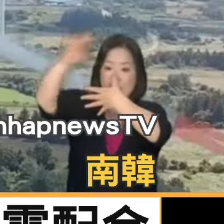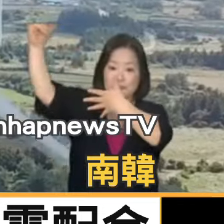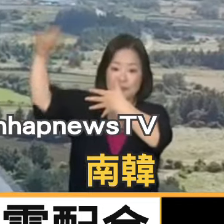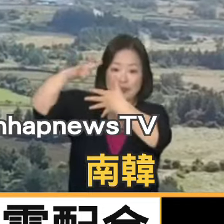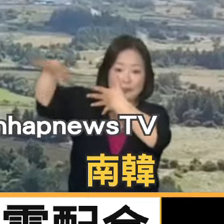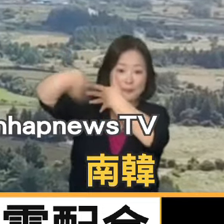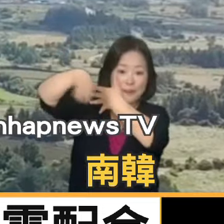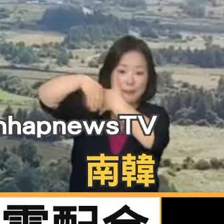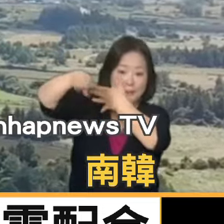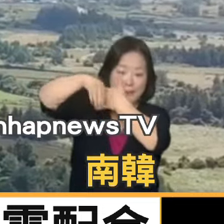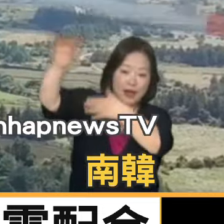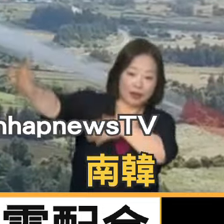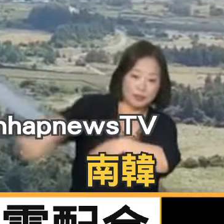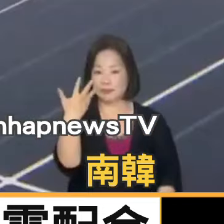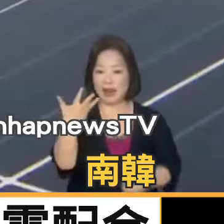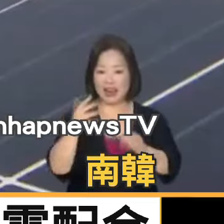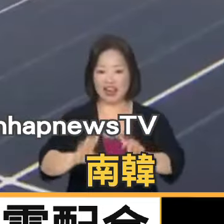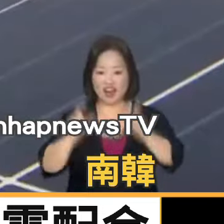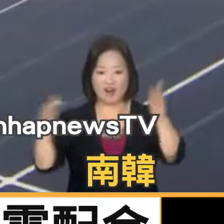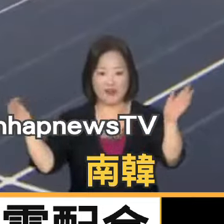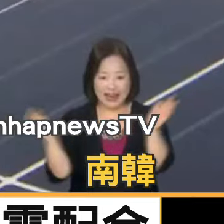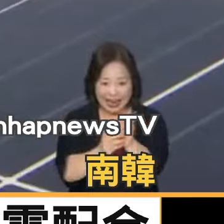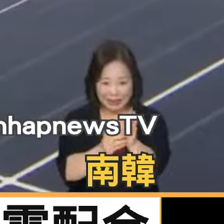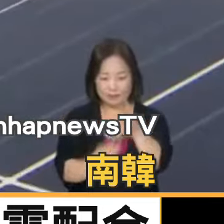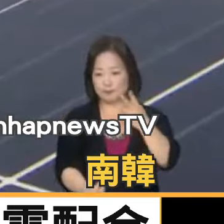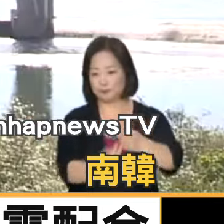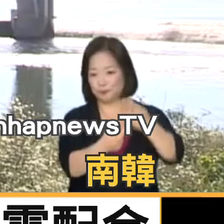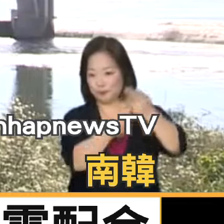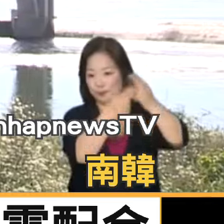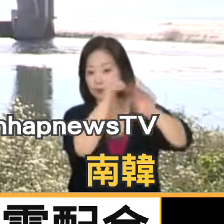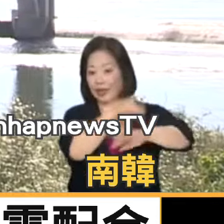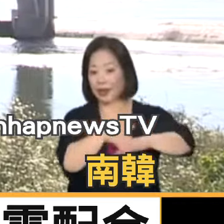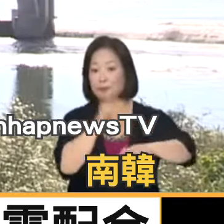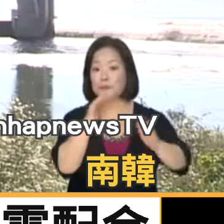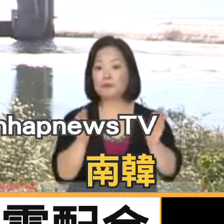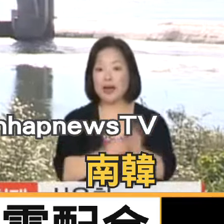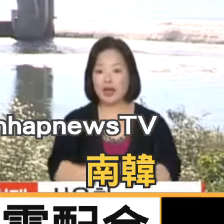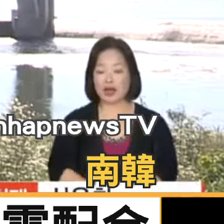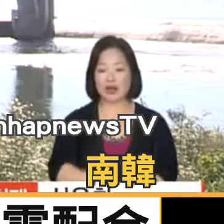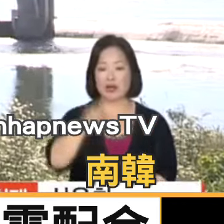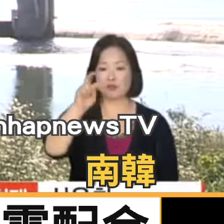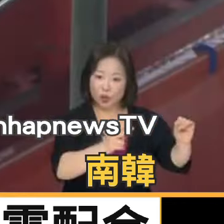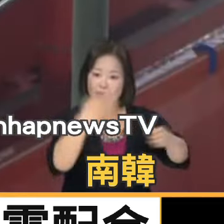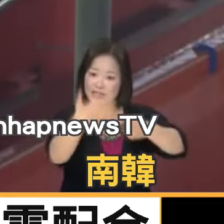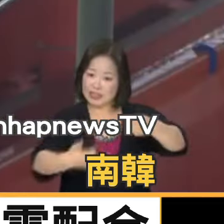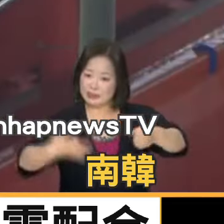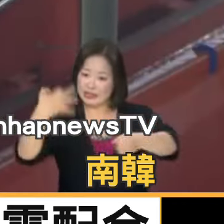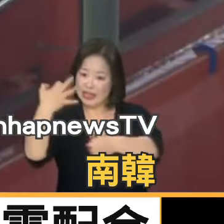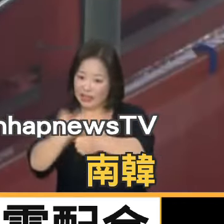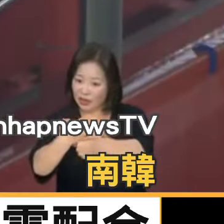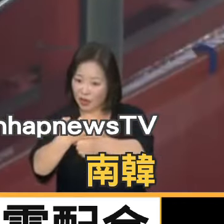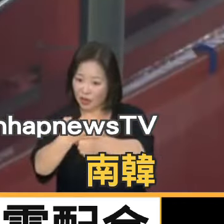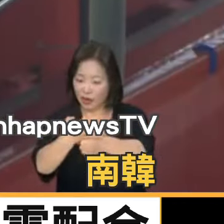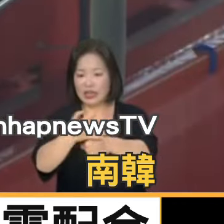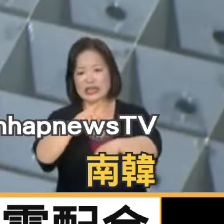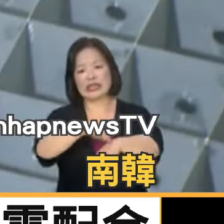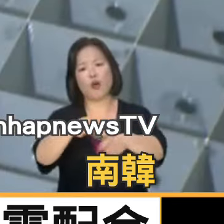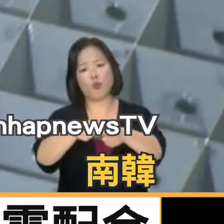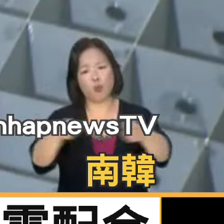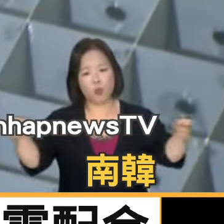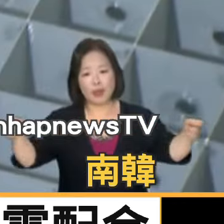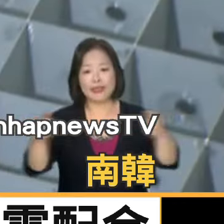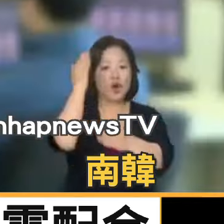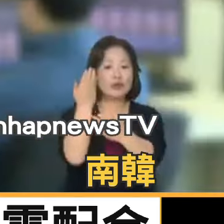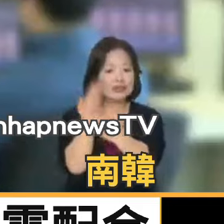129.3 千兆瓦。如何在达成2050年碳中和目标下又满足庞大用电需求，成为首尔当局一大挑